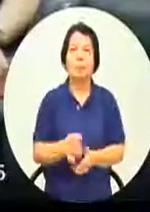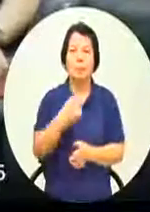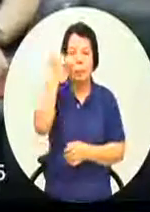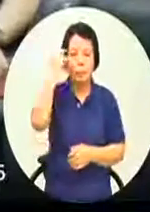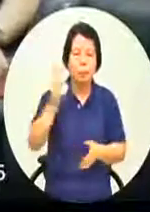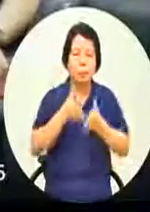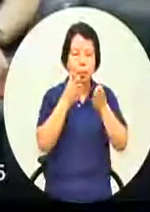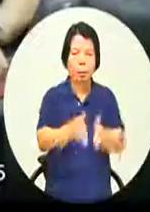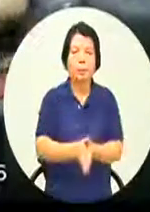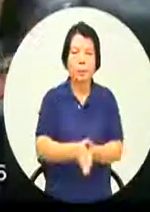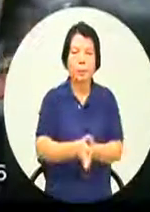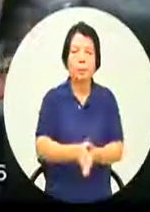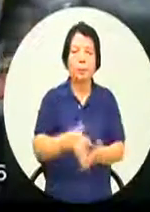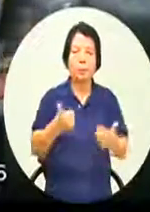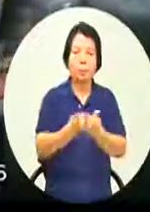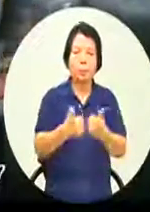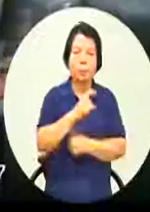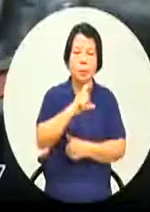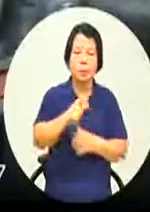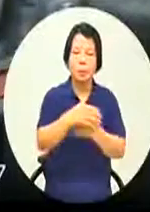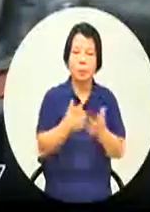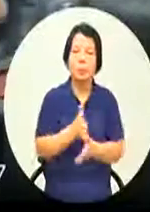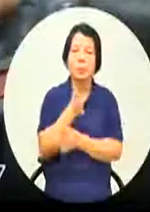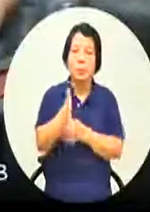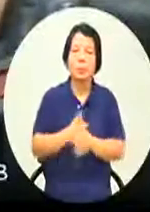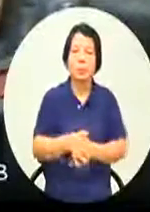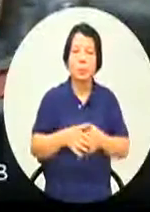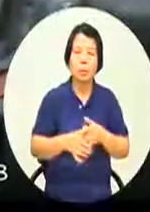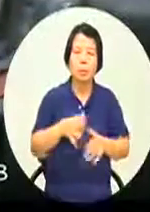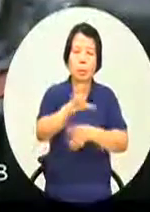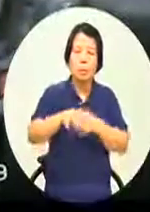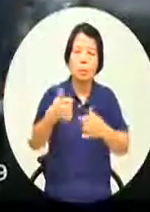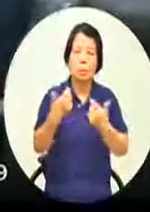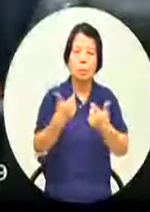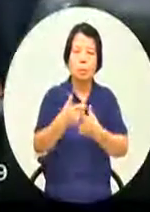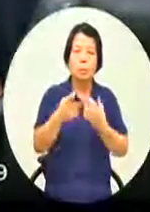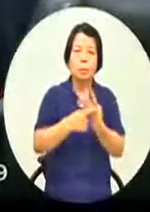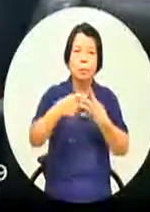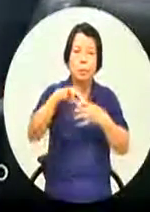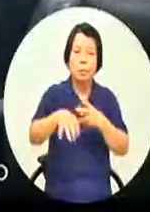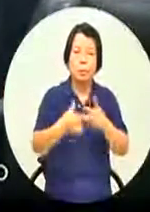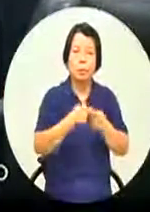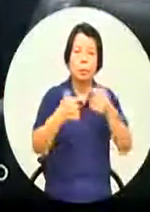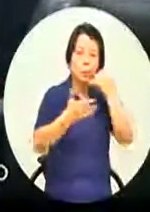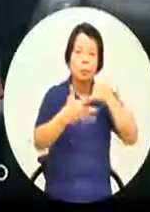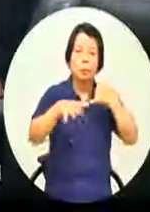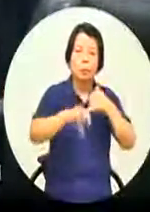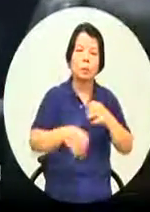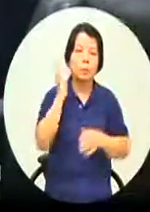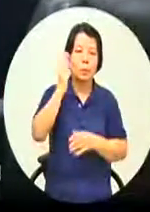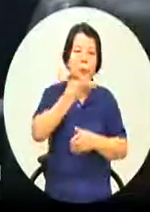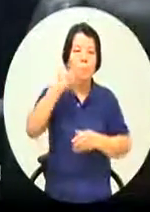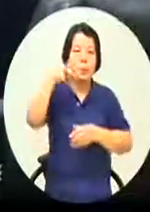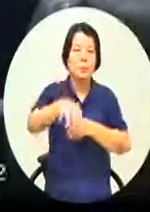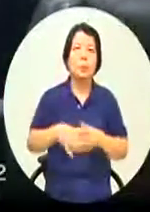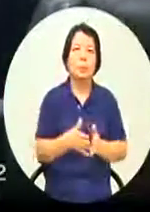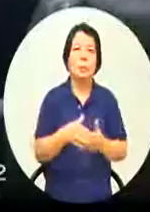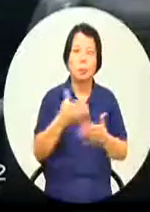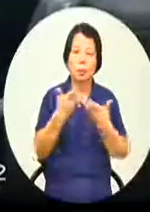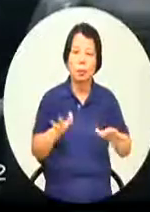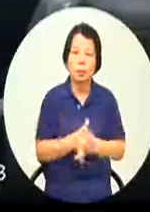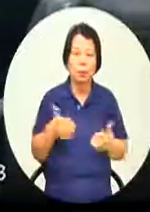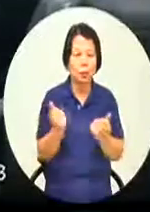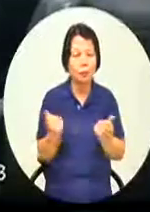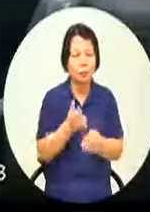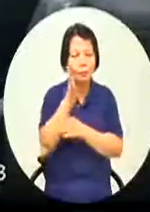几个议题，我想就教育我们的农业局、海洋局跟我们的水利局哦。首先哦，农业局长哦，我蛮多问题要请教